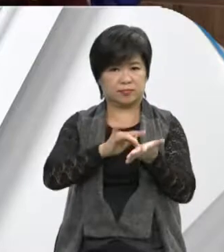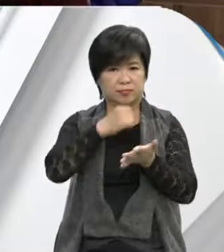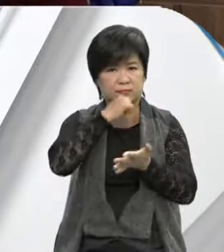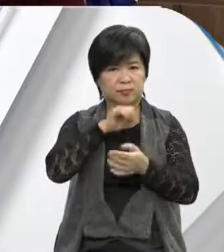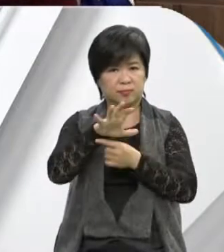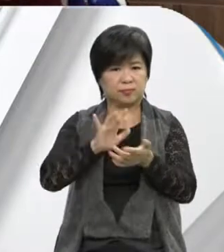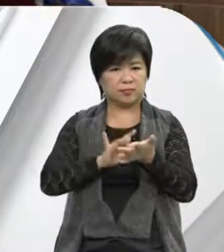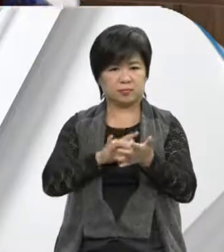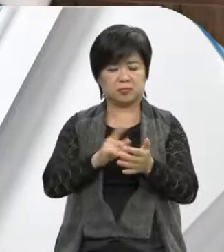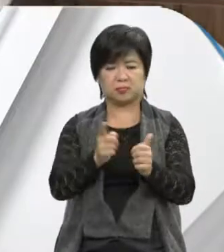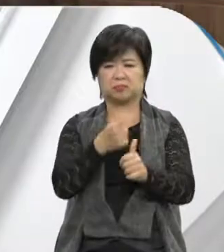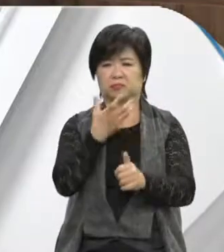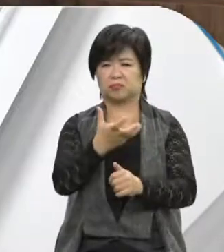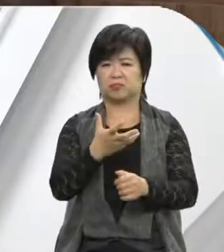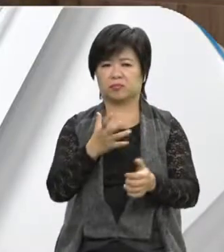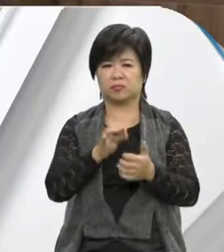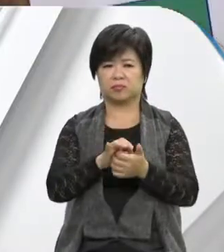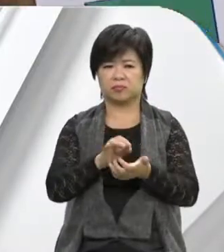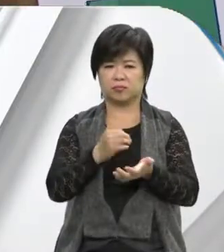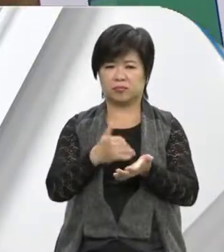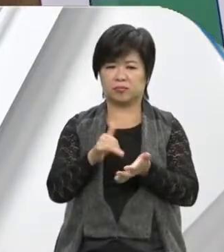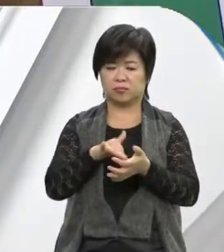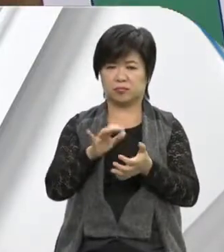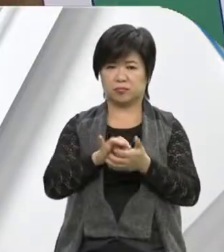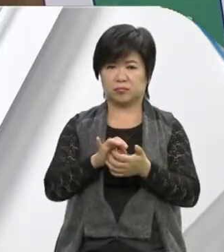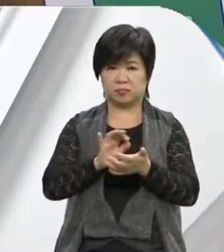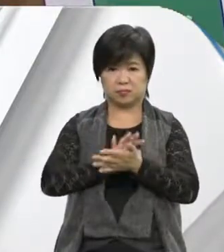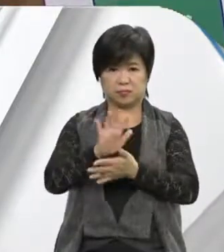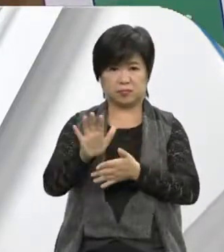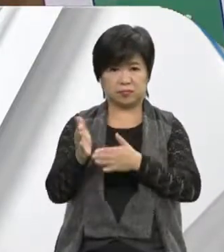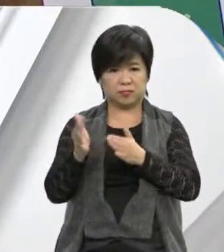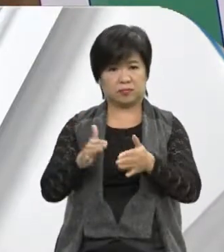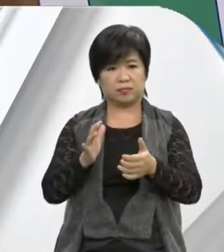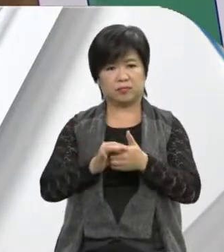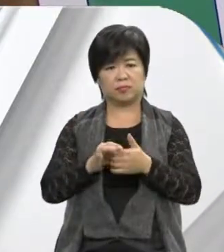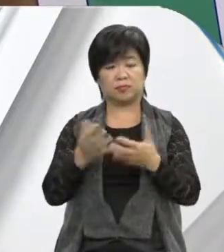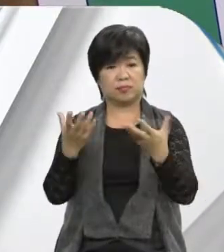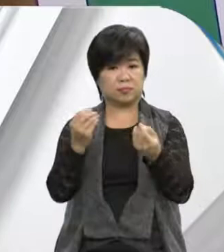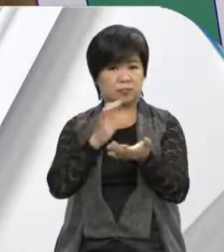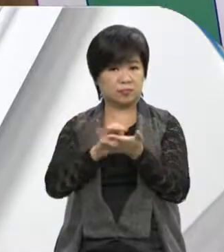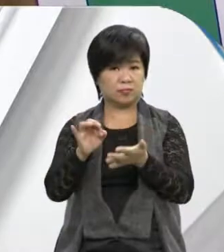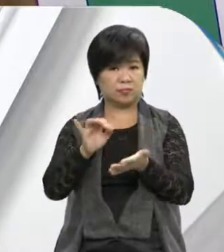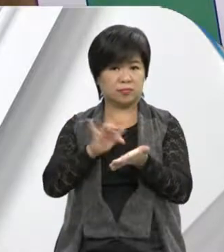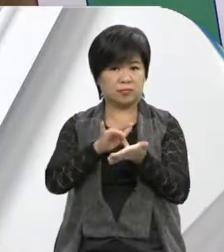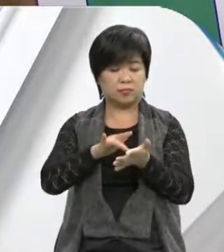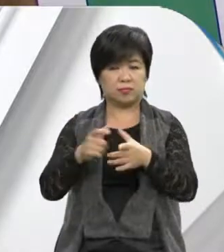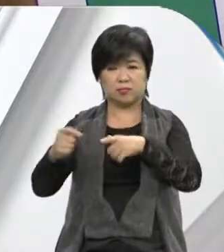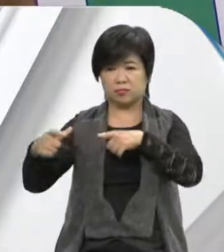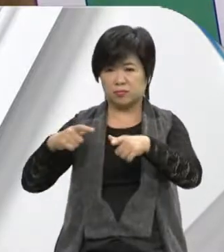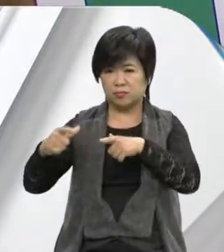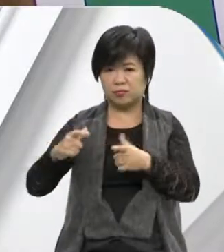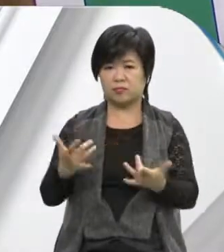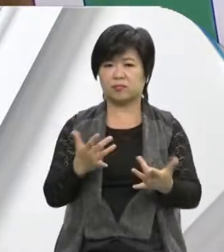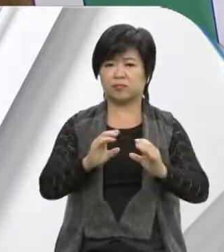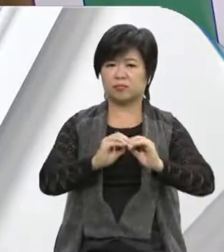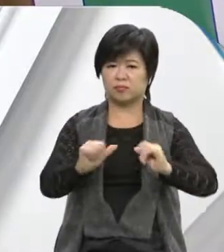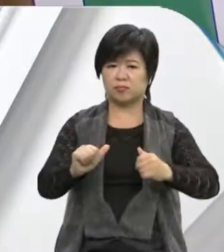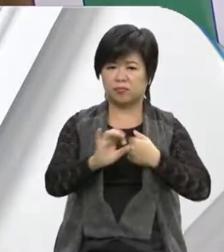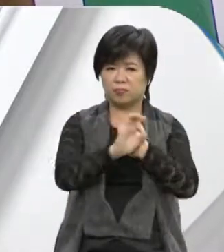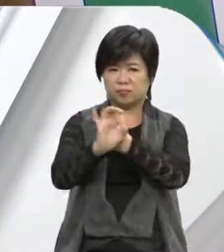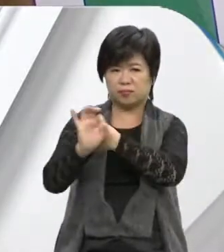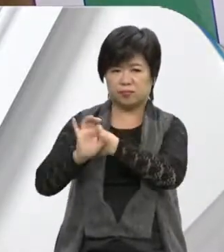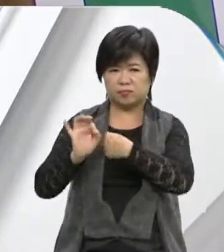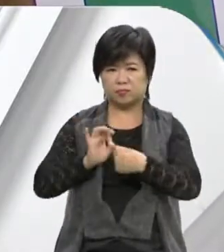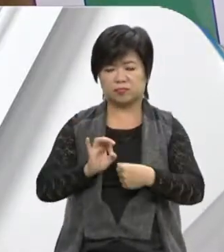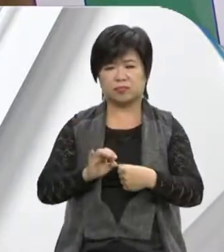用的第一名，有1000万公吨。下次拜我对唔使用农药的工人，抽屉里头非农业用地来做，降低全